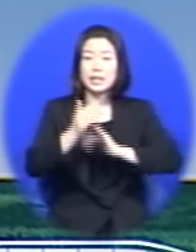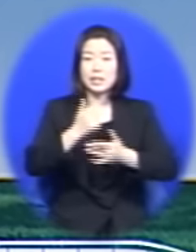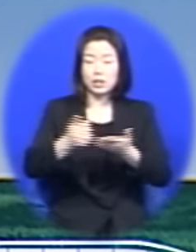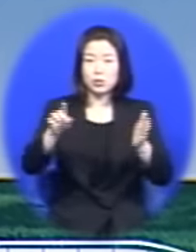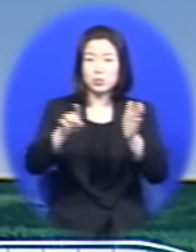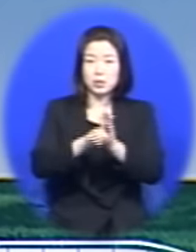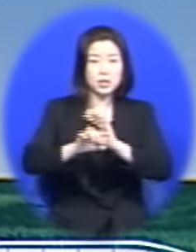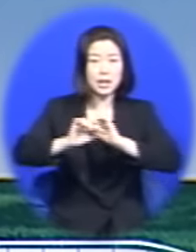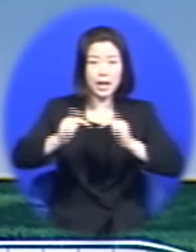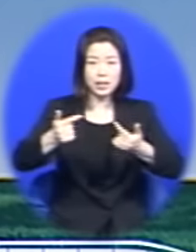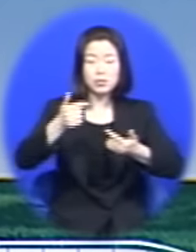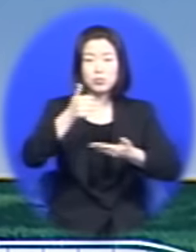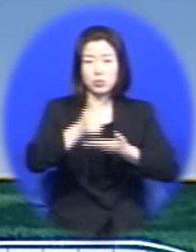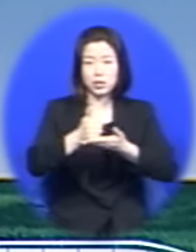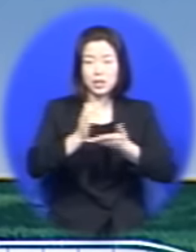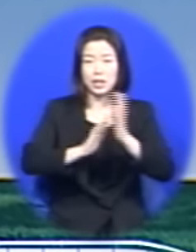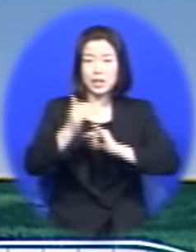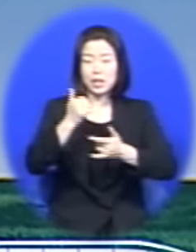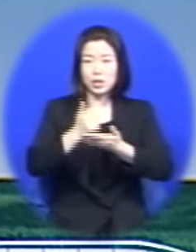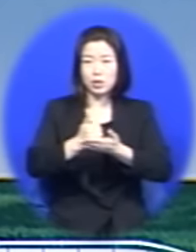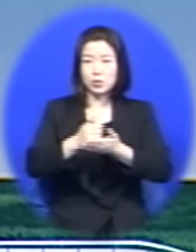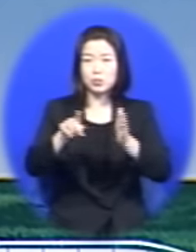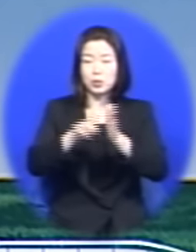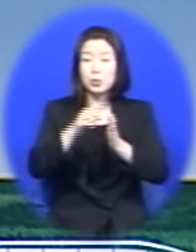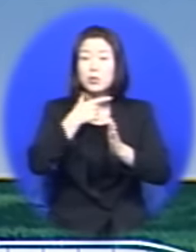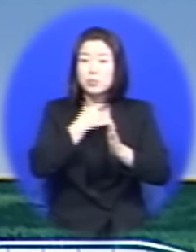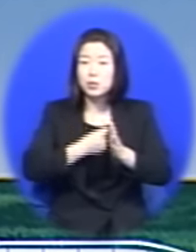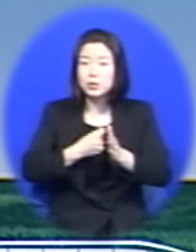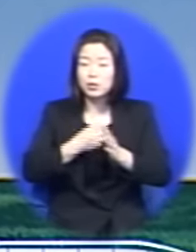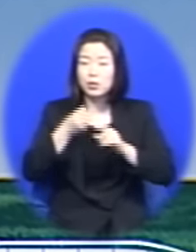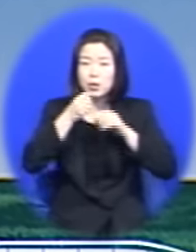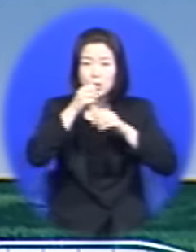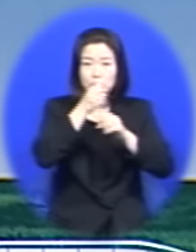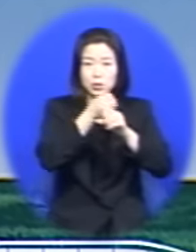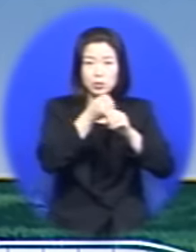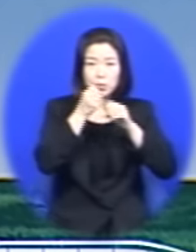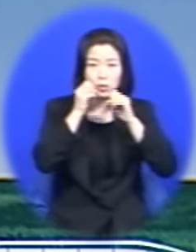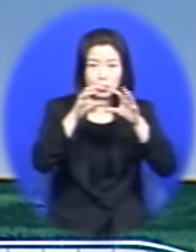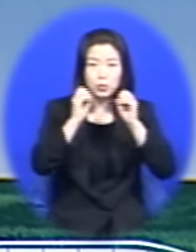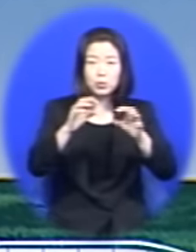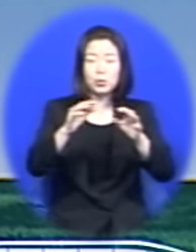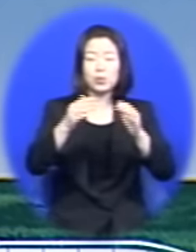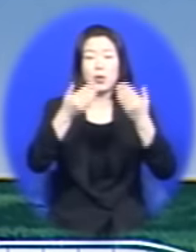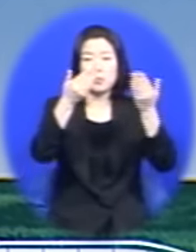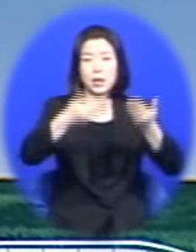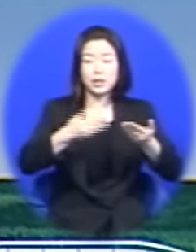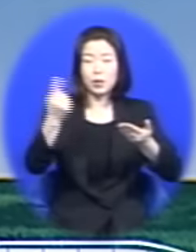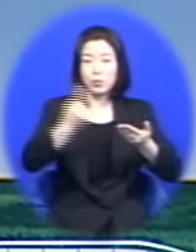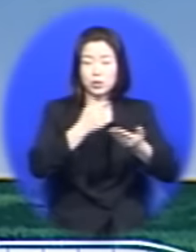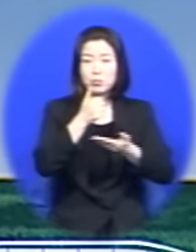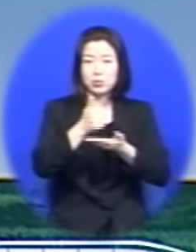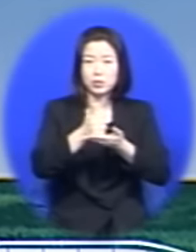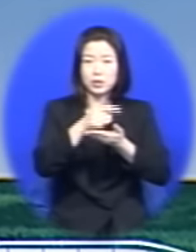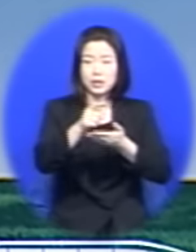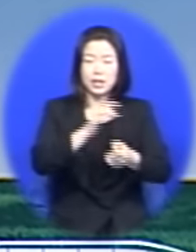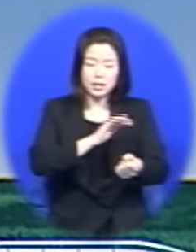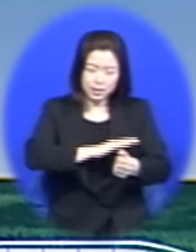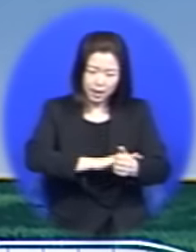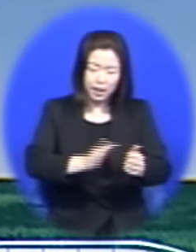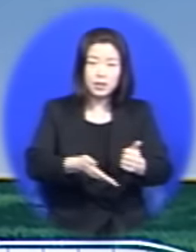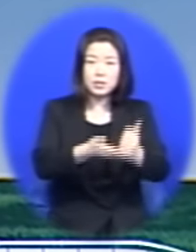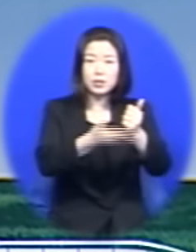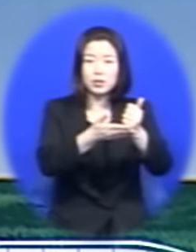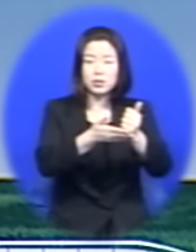분이 예수 믿으려고 전도받아 오신 경우는 어떻든지 그분을 잘 섬겨드려서 예수를 잘 믿게 해드리고